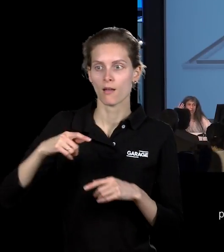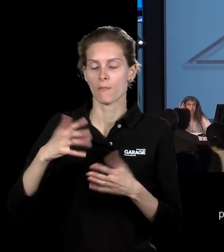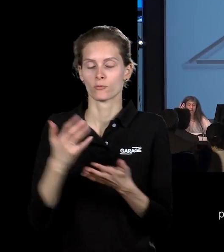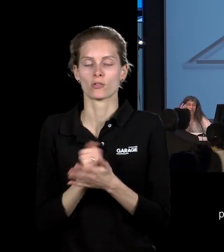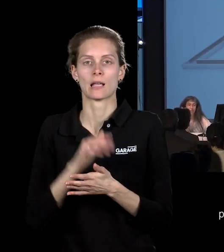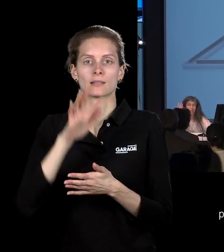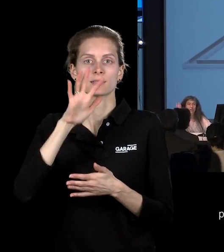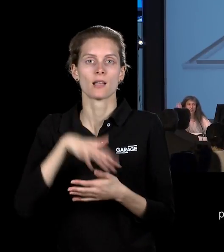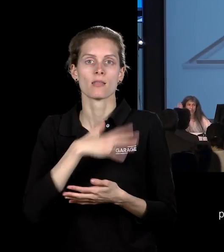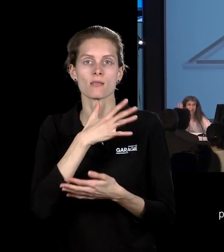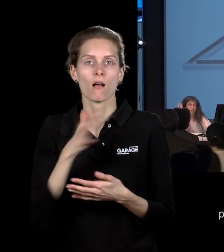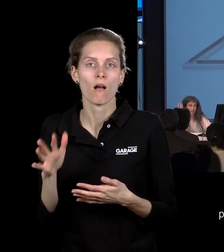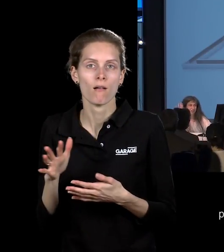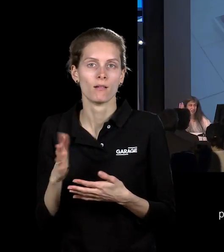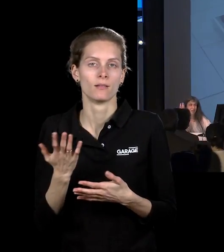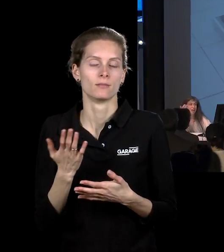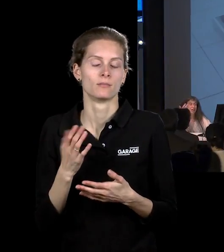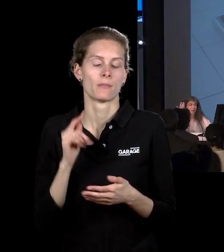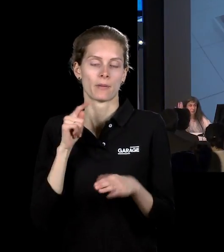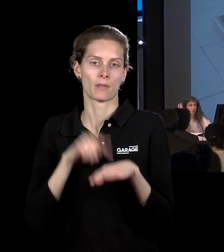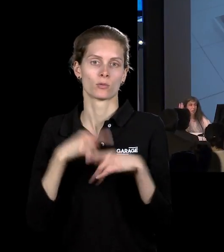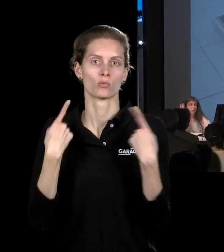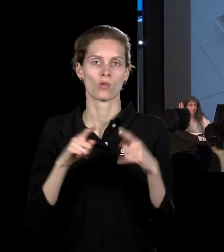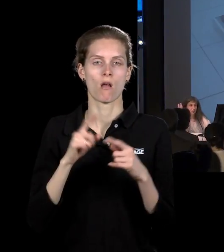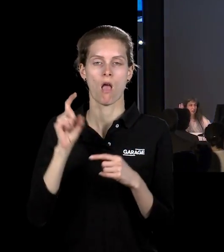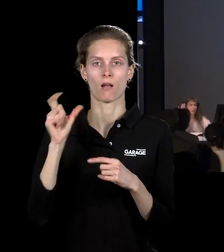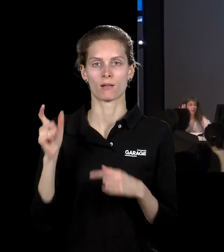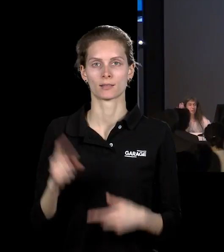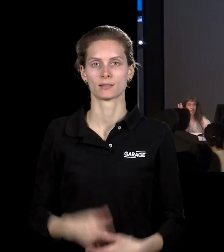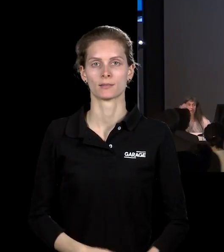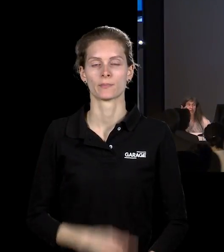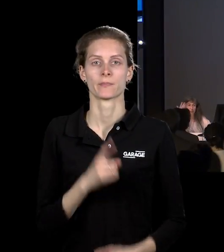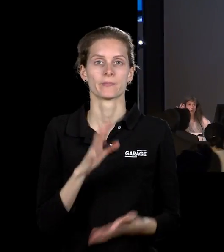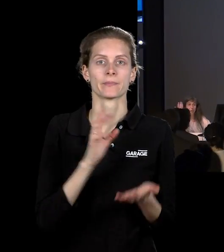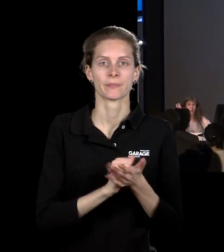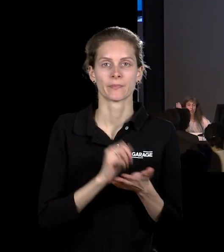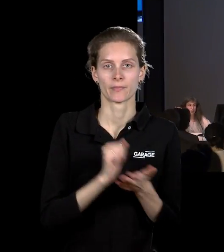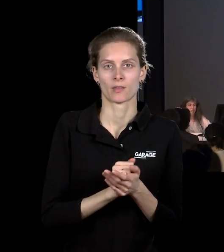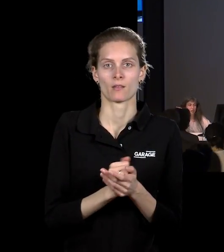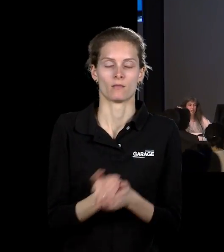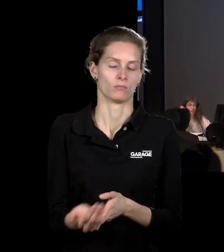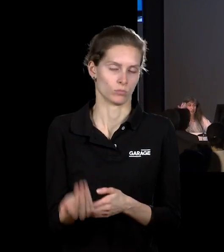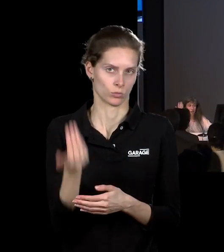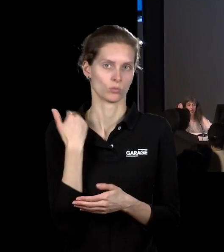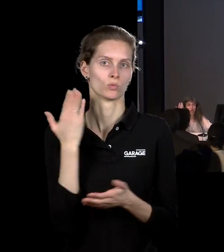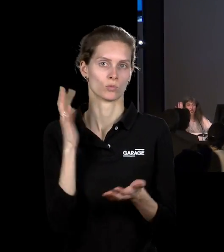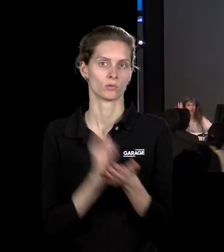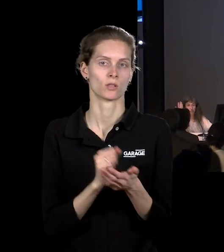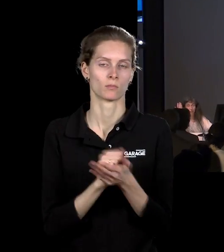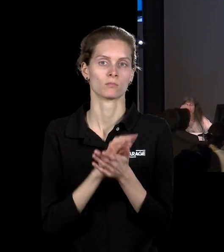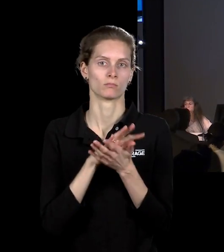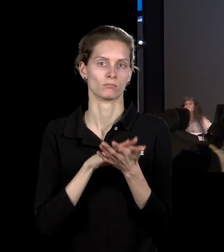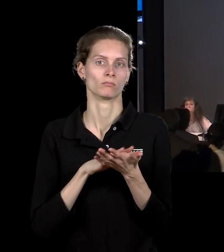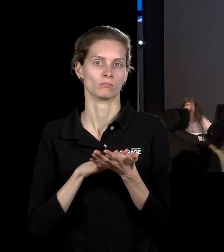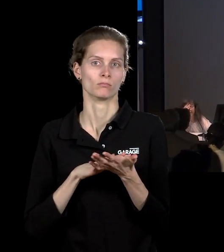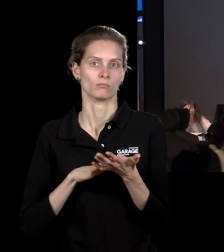в которую, как, так сказать, попадается другая картинка. А вот он занимается, да, довольно долго занимался это и продолжал делать